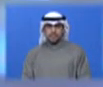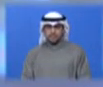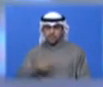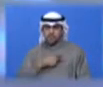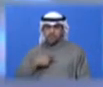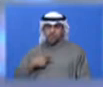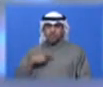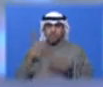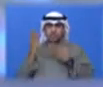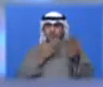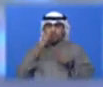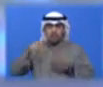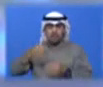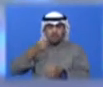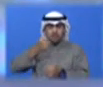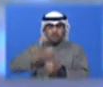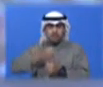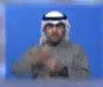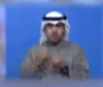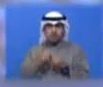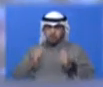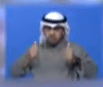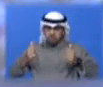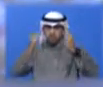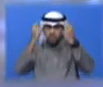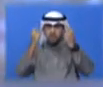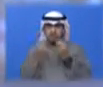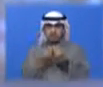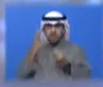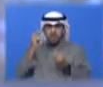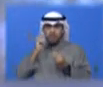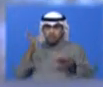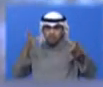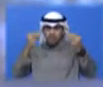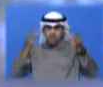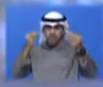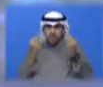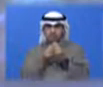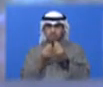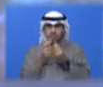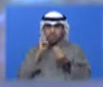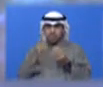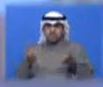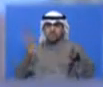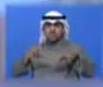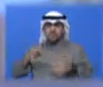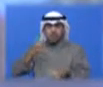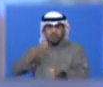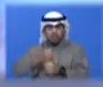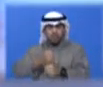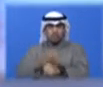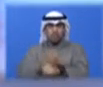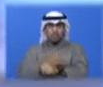وزارة التربية تعمل جاهدة على المضي قدما بالعملية التعليمية نحو الأمام بكل طاقاتها وكوادرها